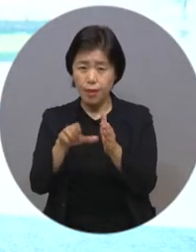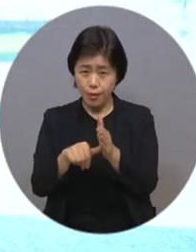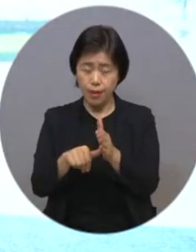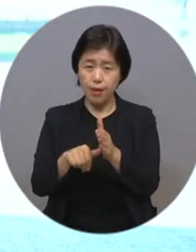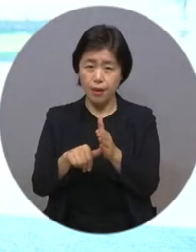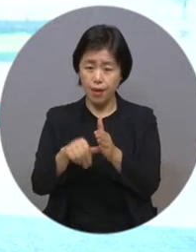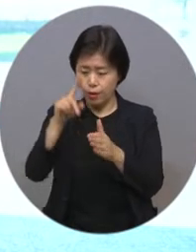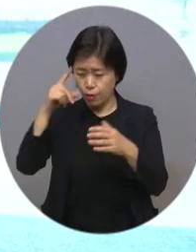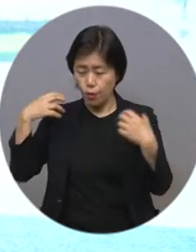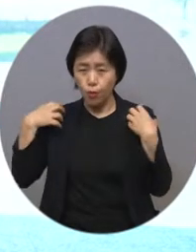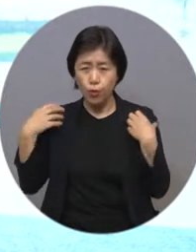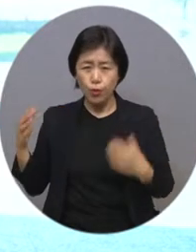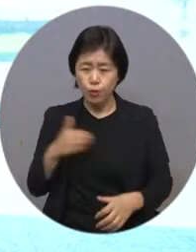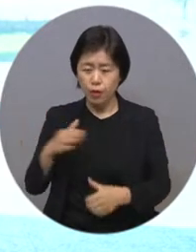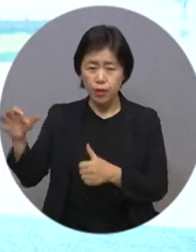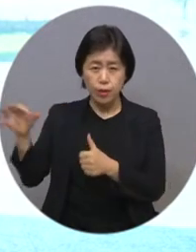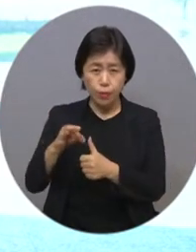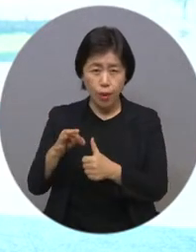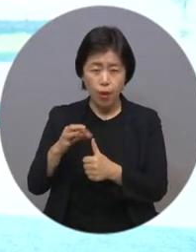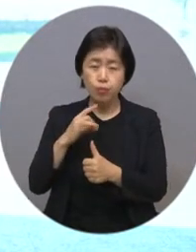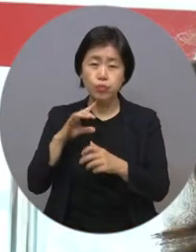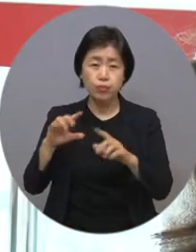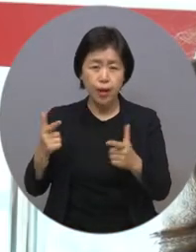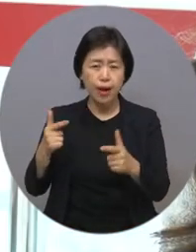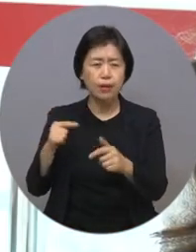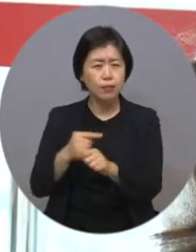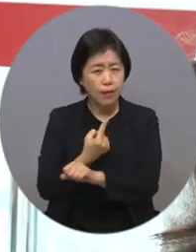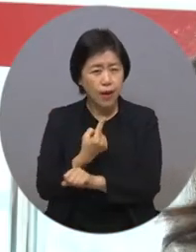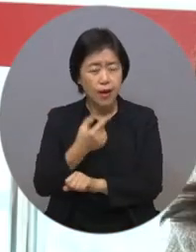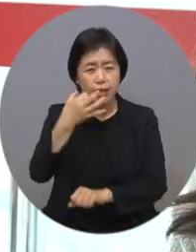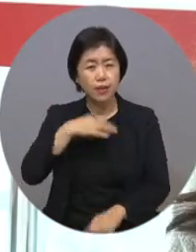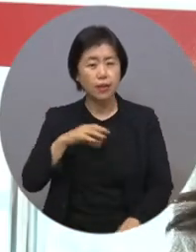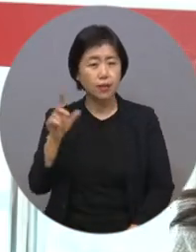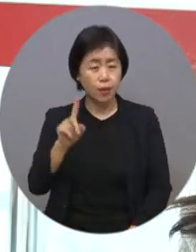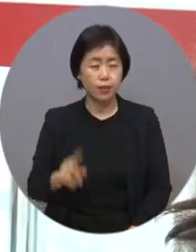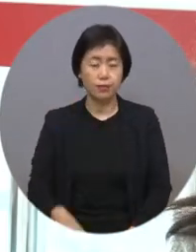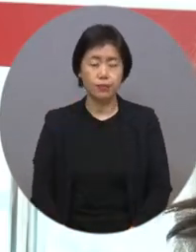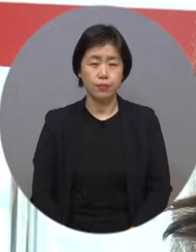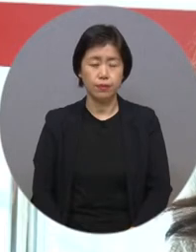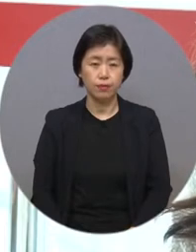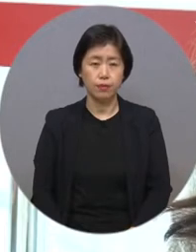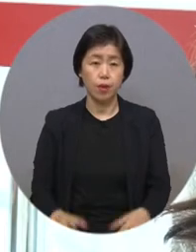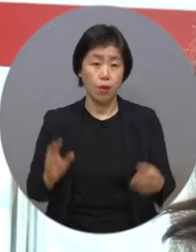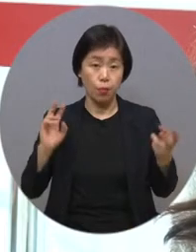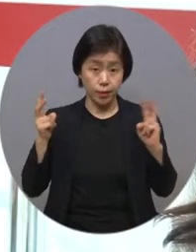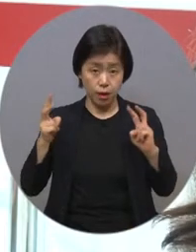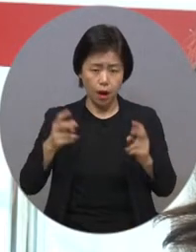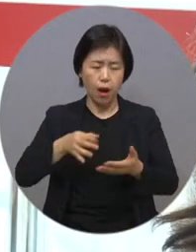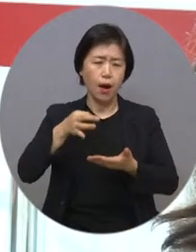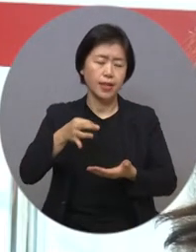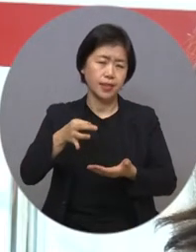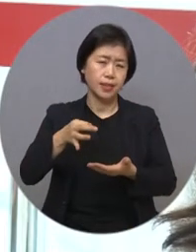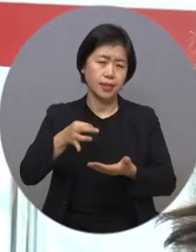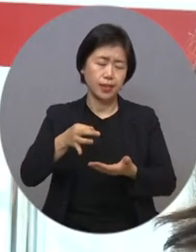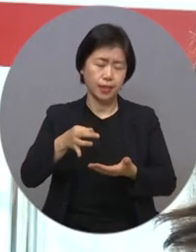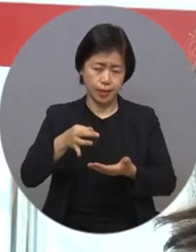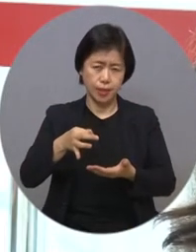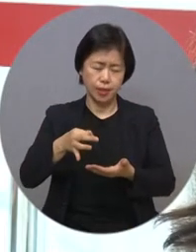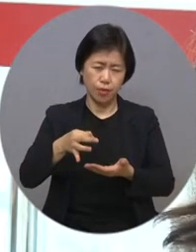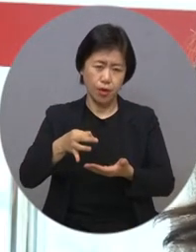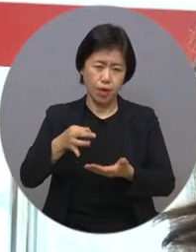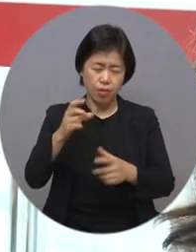지원 말고도 또 다른 점으로 이점이 있었을까요? 네, 우선 회사의 가치가 굉장히 많이 올라간 것 같습니다. 제가